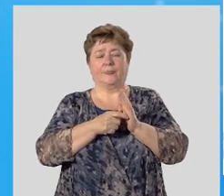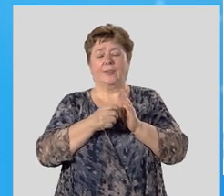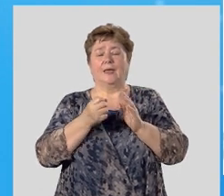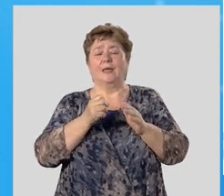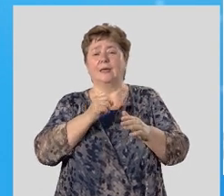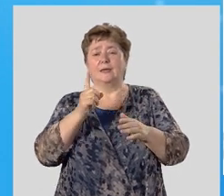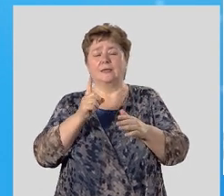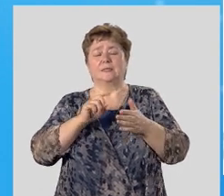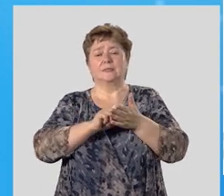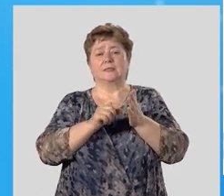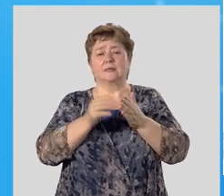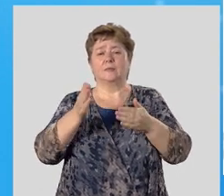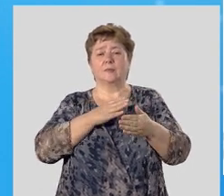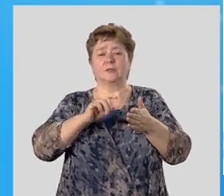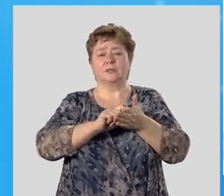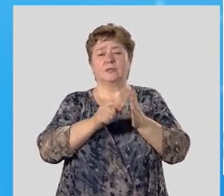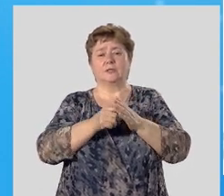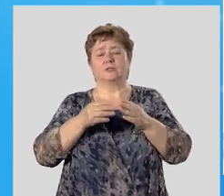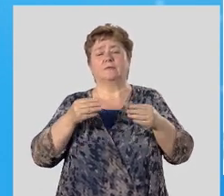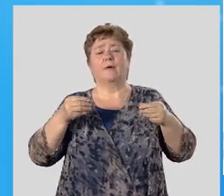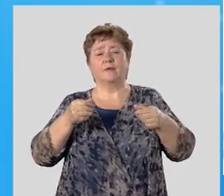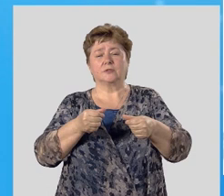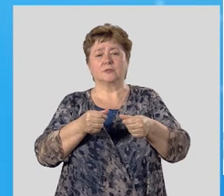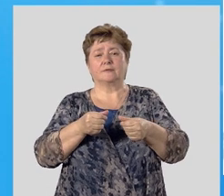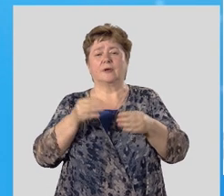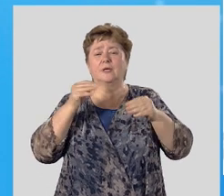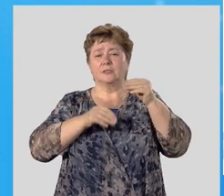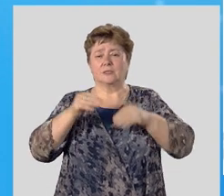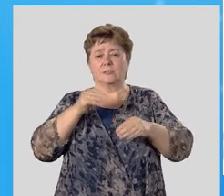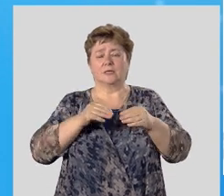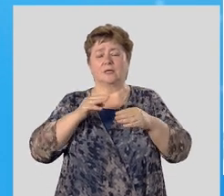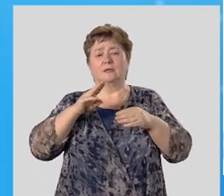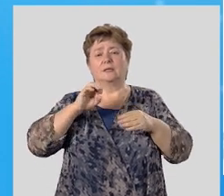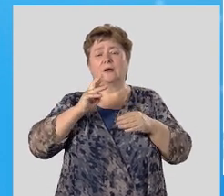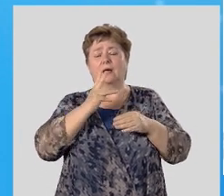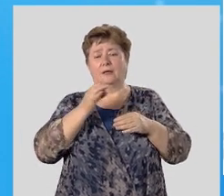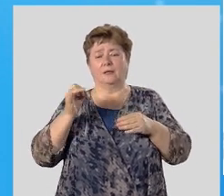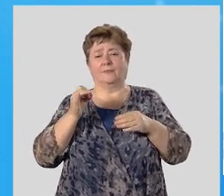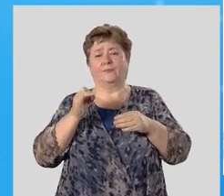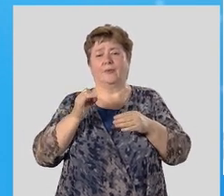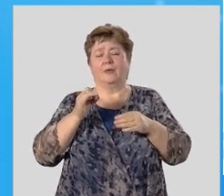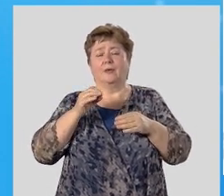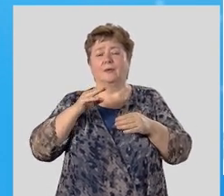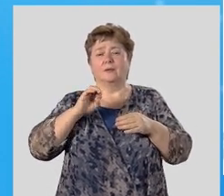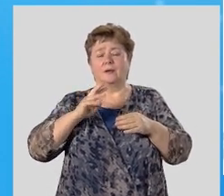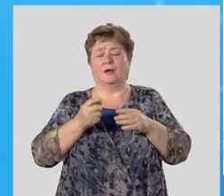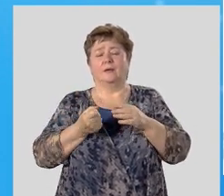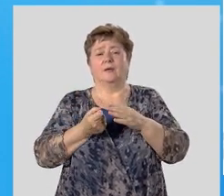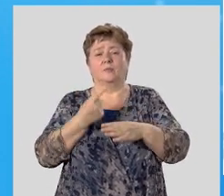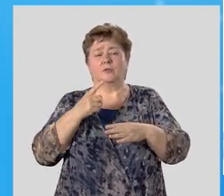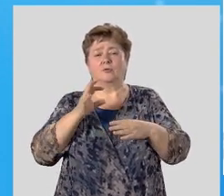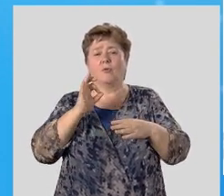Из клеток и межклеточного вещества состоят ткани, а ткани